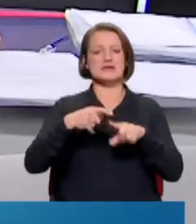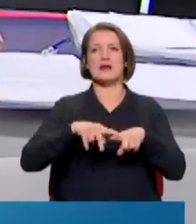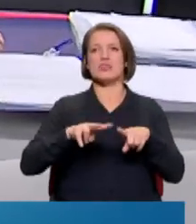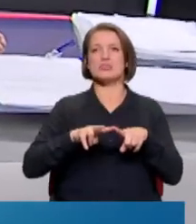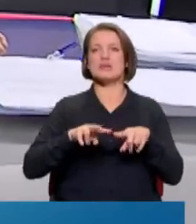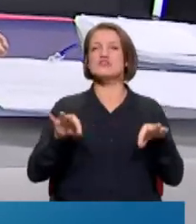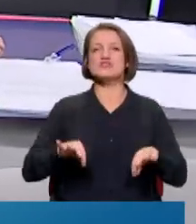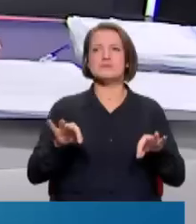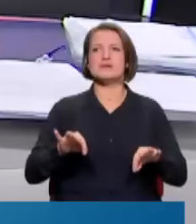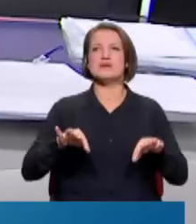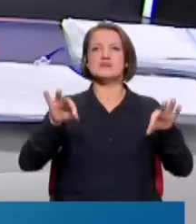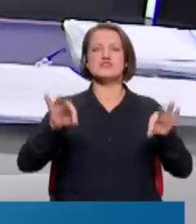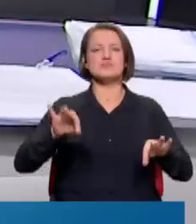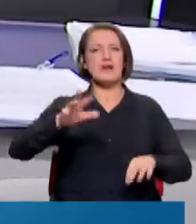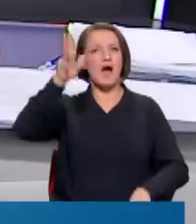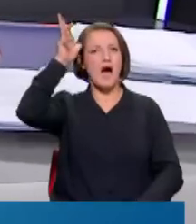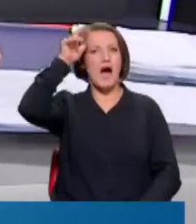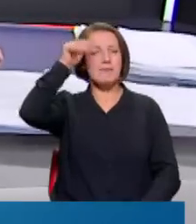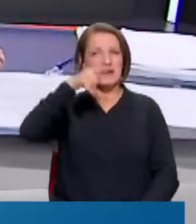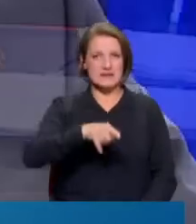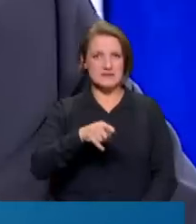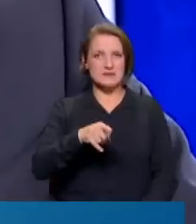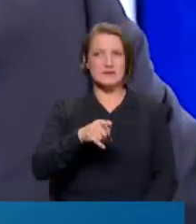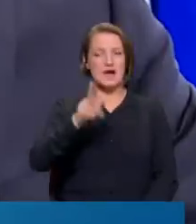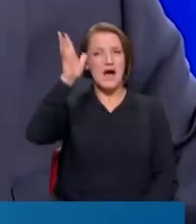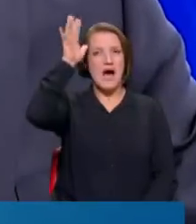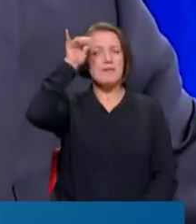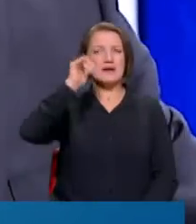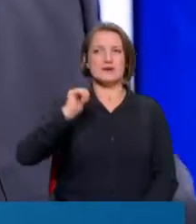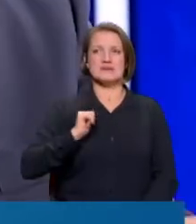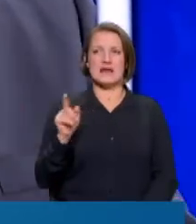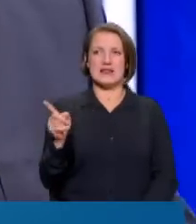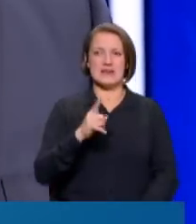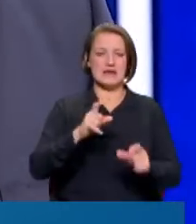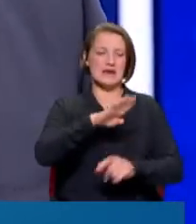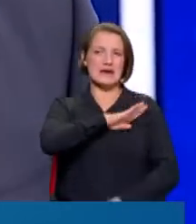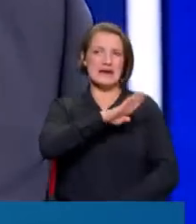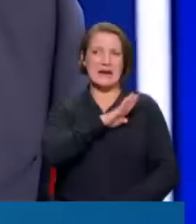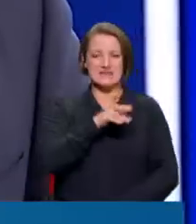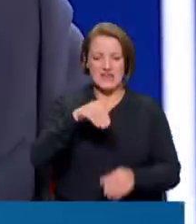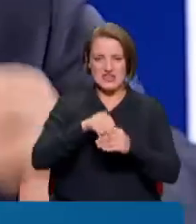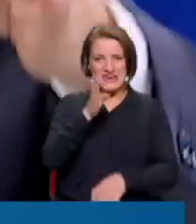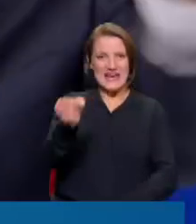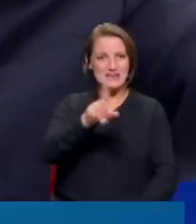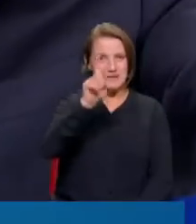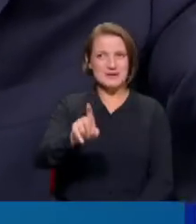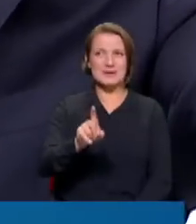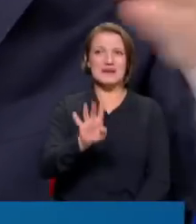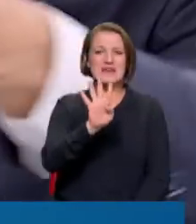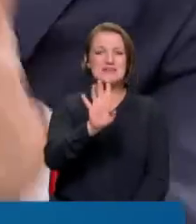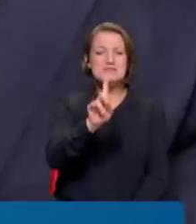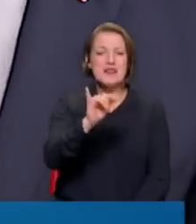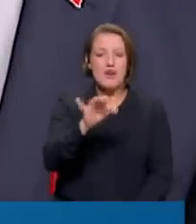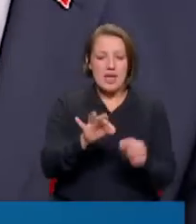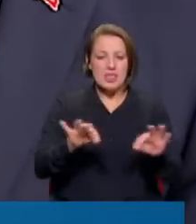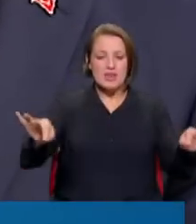safhayı şimdi işte ABD'nin donanması ABD donanması Gazze şeridi için gelir mi Gazze şeridi 41 komil